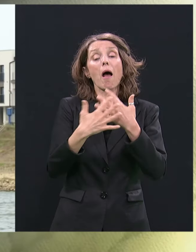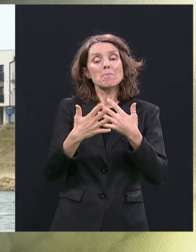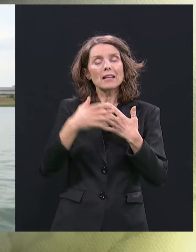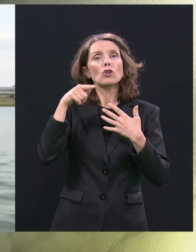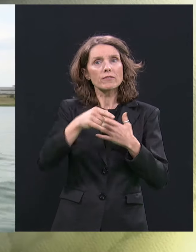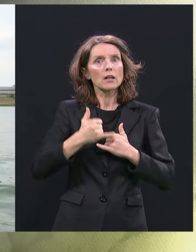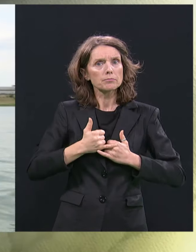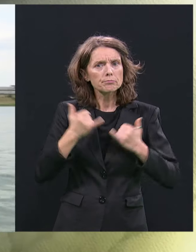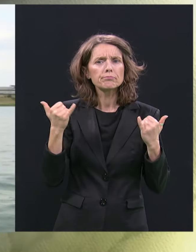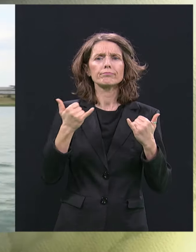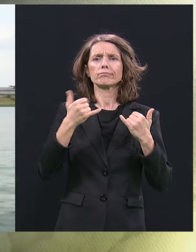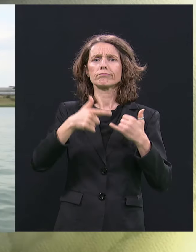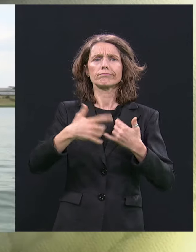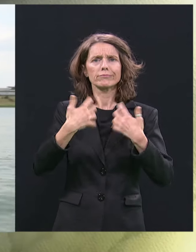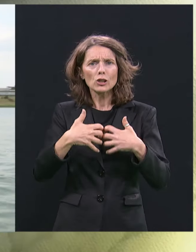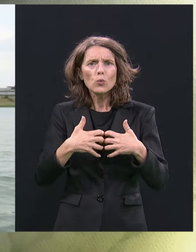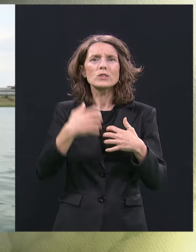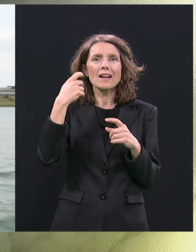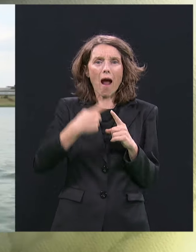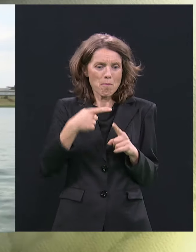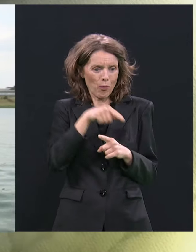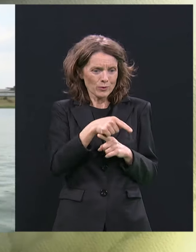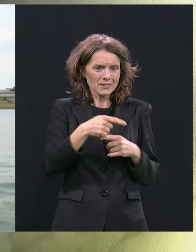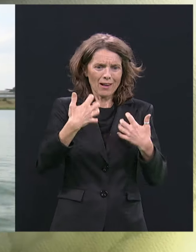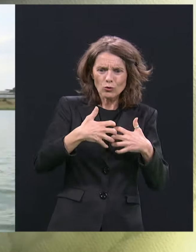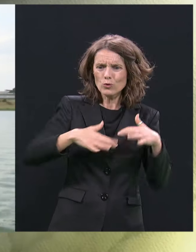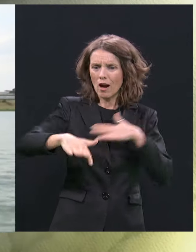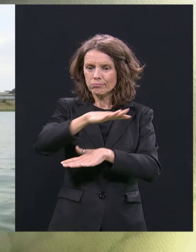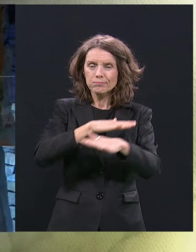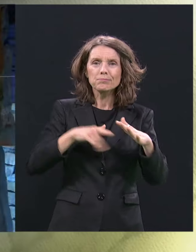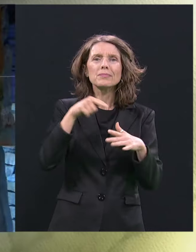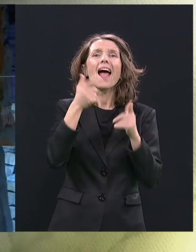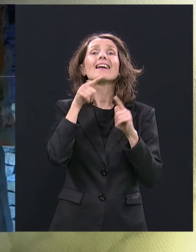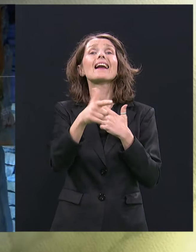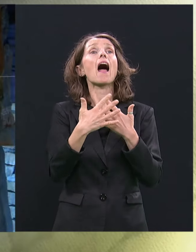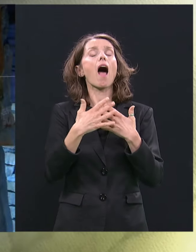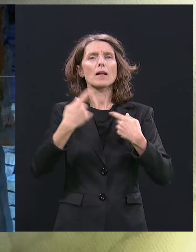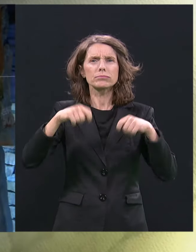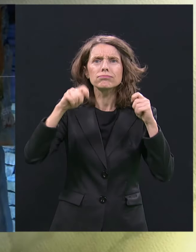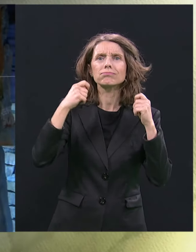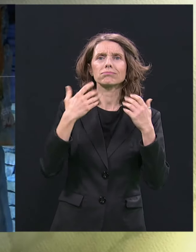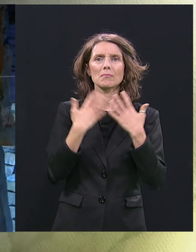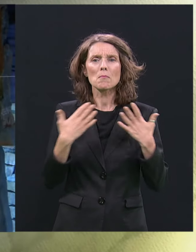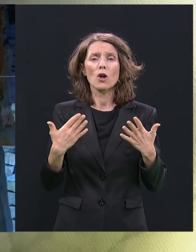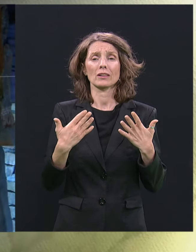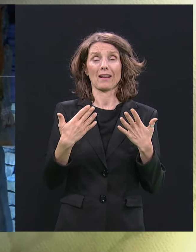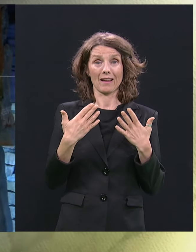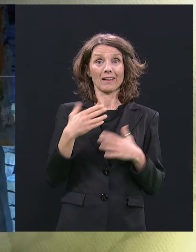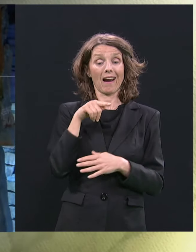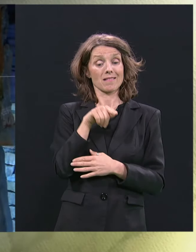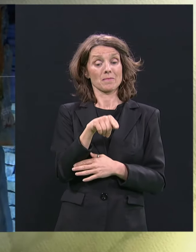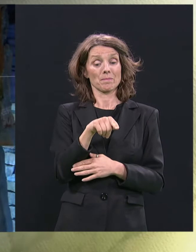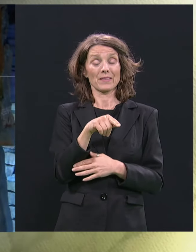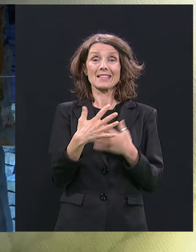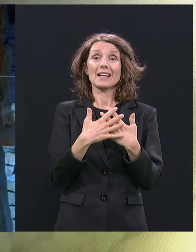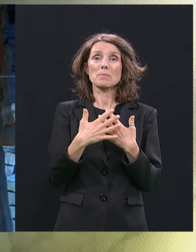koja je dala i takođe modern izgled gradu. Industrializacija je doprinala tome da Sremska Mitrovica kao grad